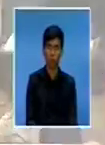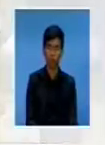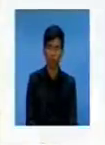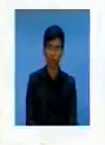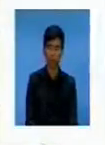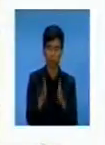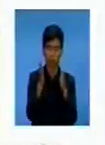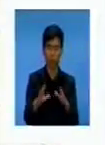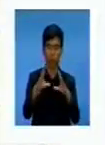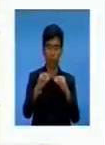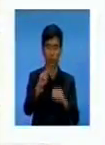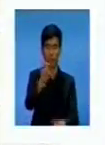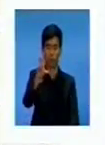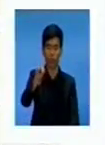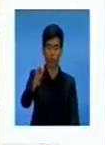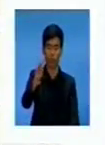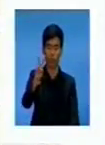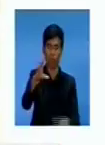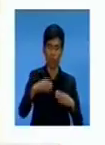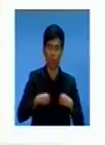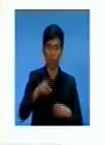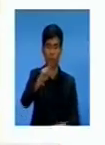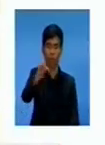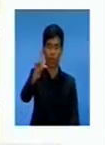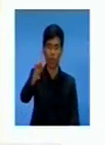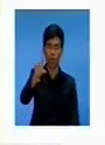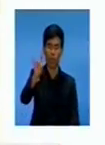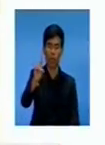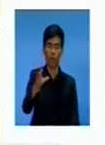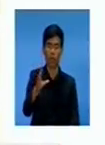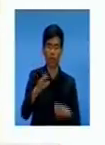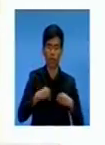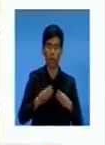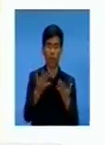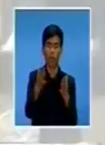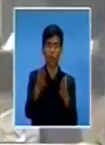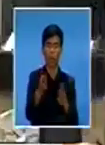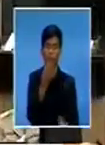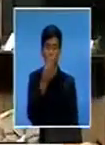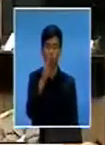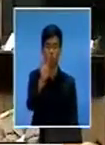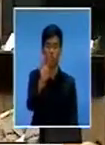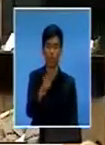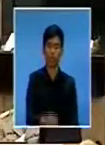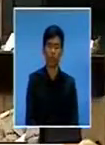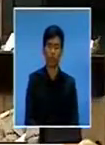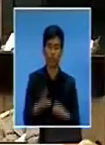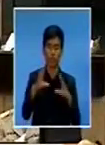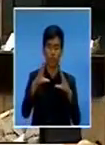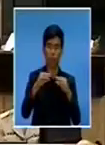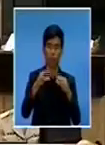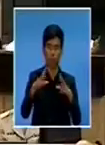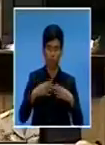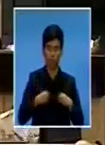จำนวนผู้เข้าประชุม232นะครับเห็นด้วย228ไม่เห็นด้วยไม่มี นับตั้งแต่การก่อกำเนิดสภานิติบัญญัติแห่งชาติ